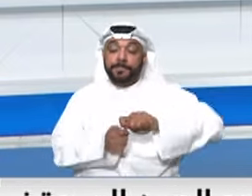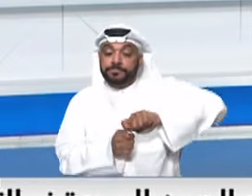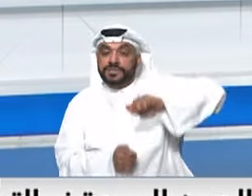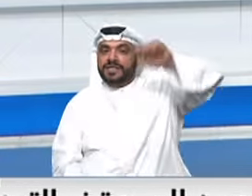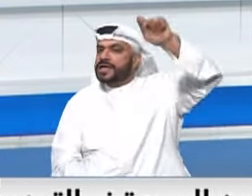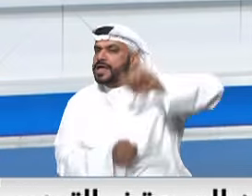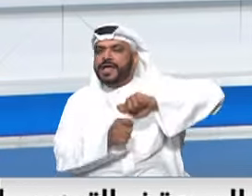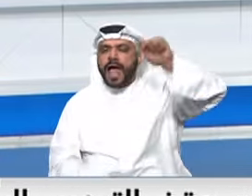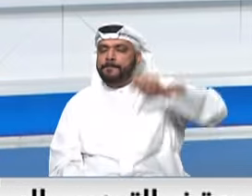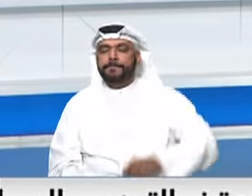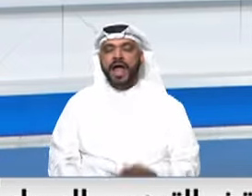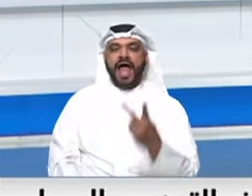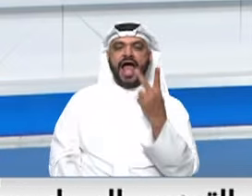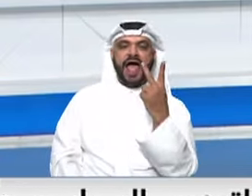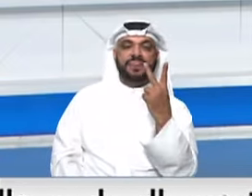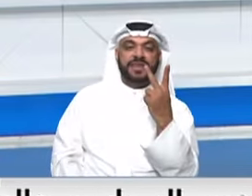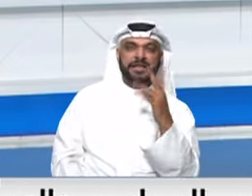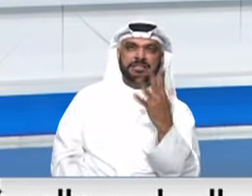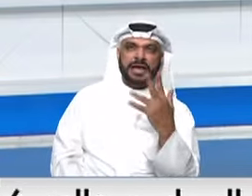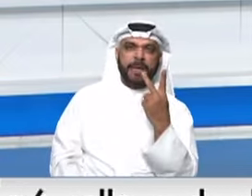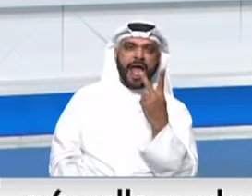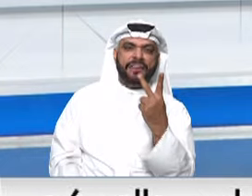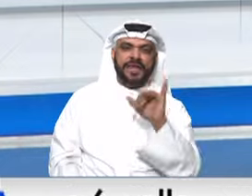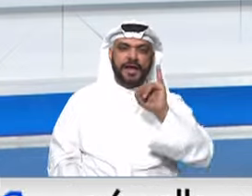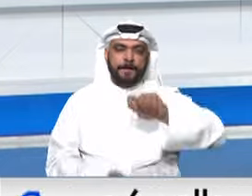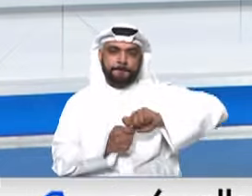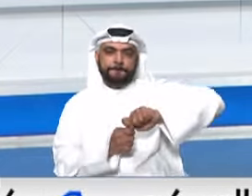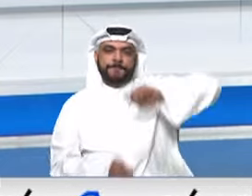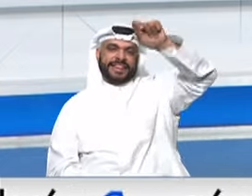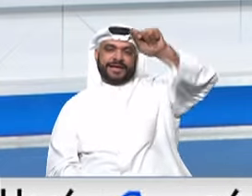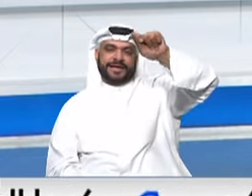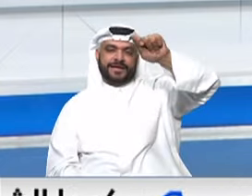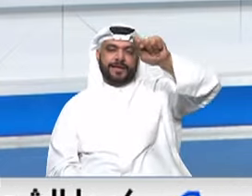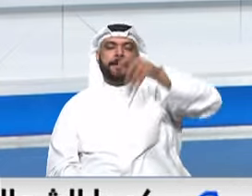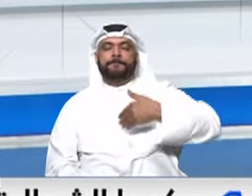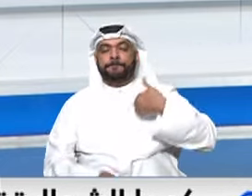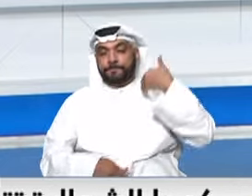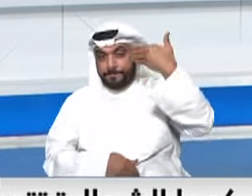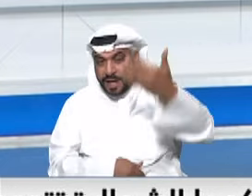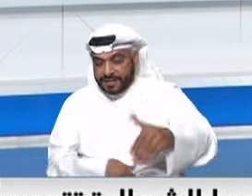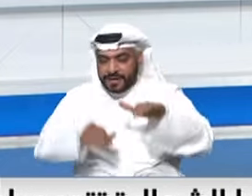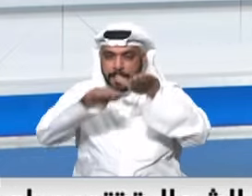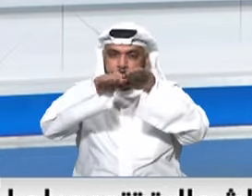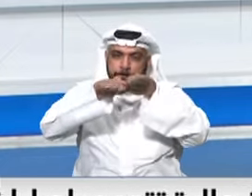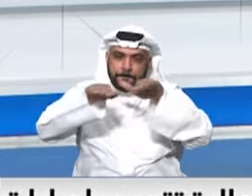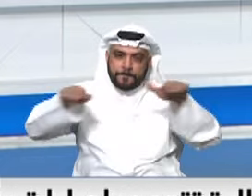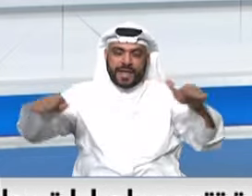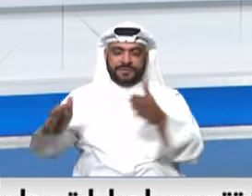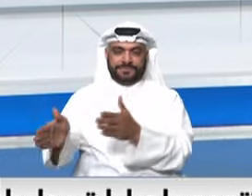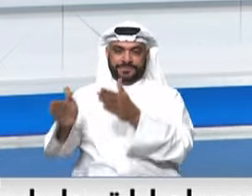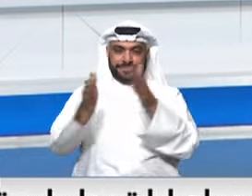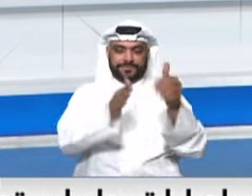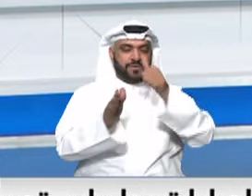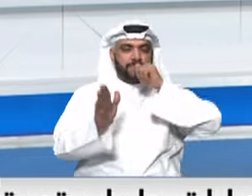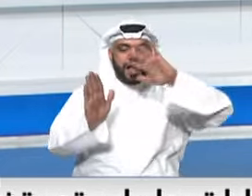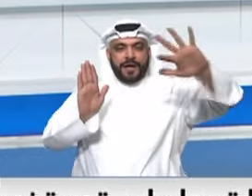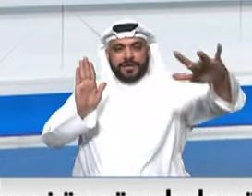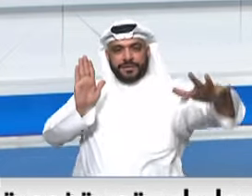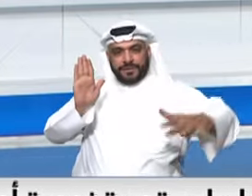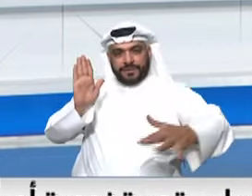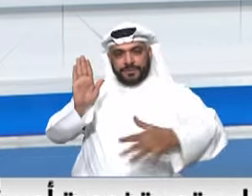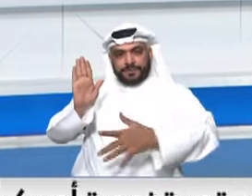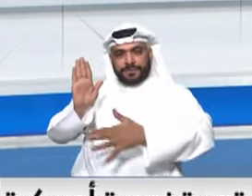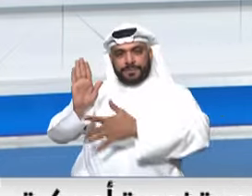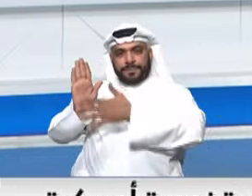2 إلى 6 قدم، والفترة هذه من فترات الحمل، لكن بعد ذلك تتراجع الأمواج وتكون من 2 إلى 5 قدم. المد الأول بإذن الله الساعة